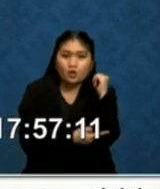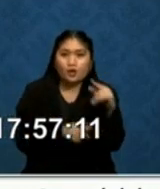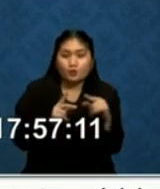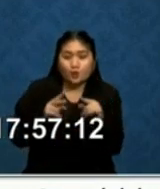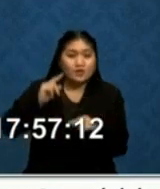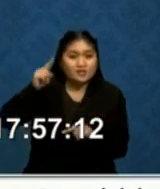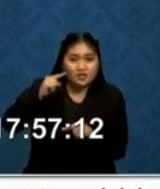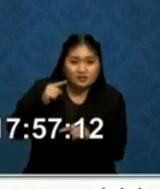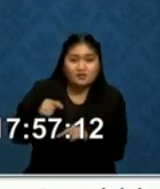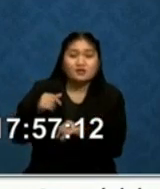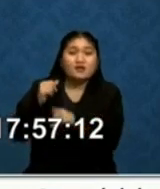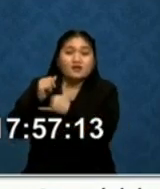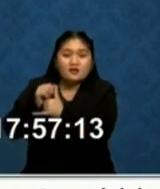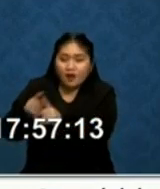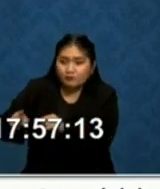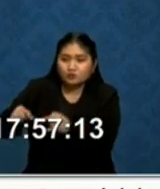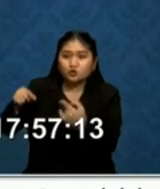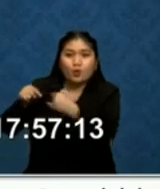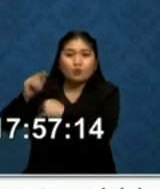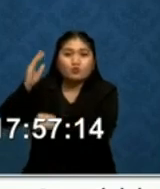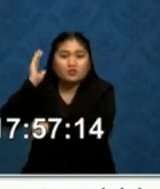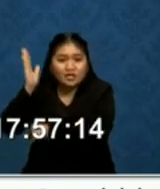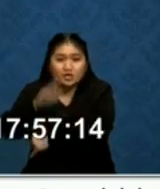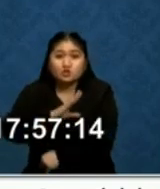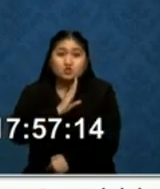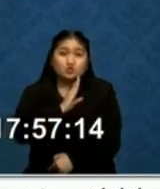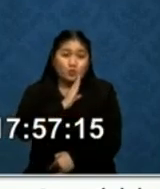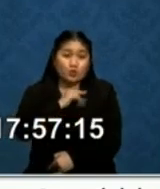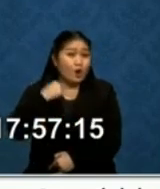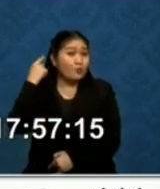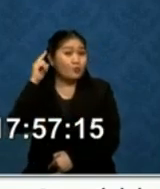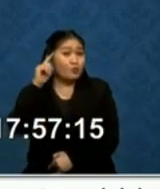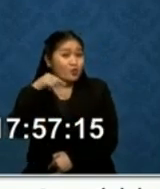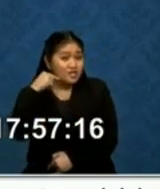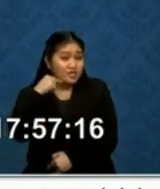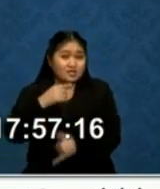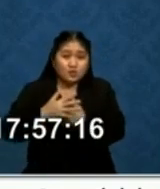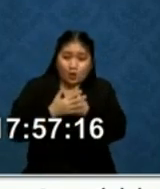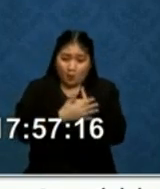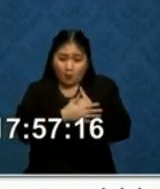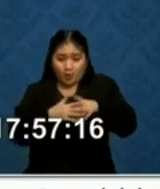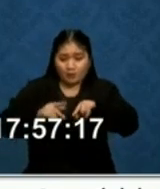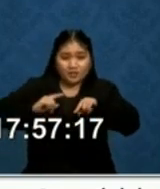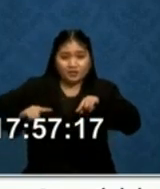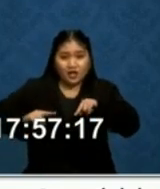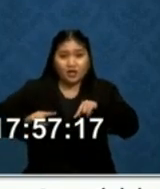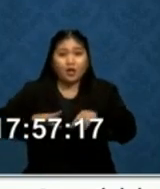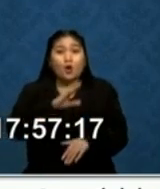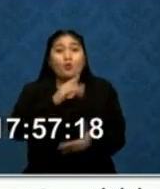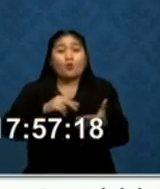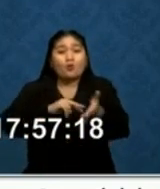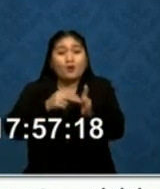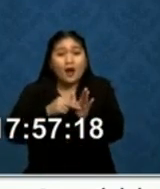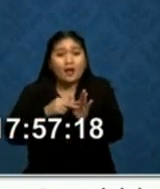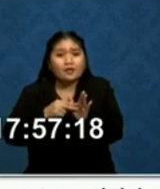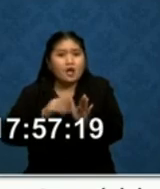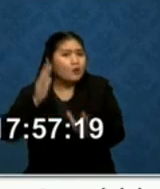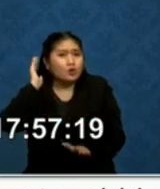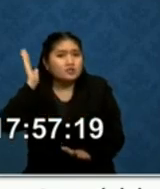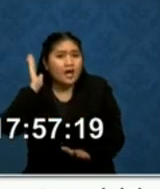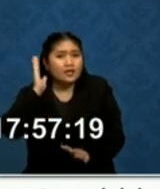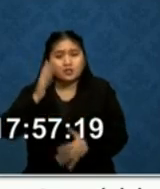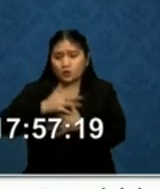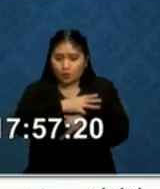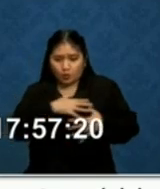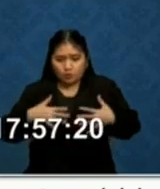นะคะเพราะระบุว่าหญิงใดที่ถูกกระทำชำราวค่ะนั่นหมายความว่าชายใดที่ถูกกระทำชำราวนะคะ